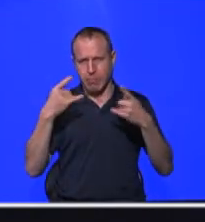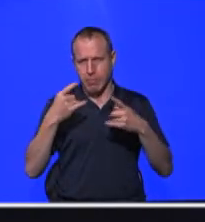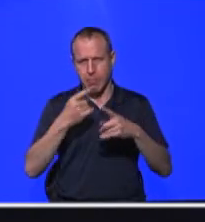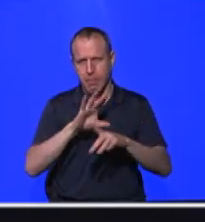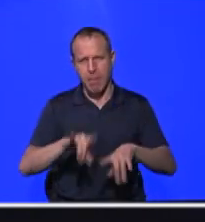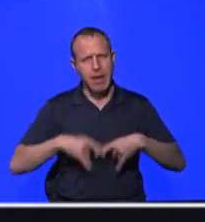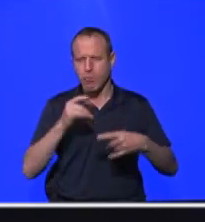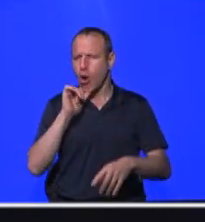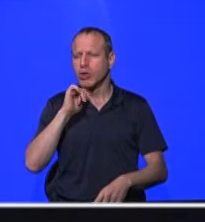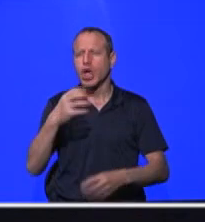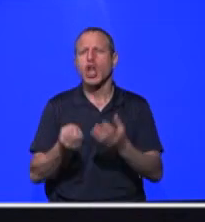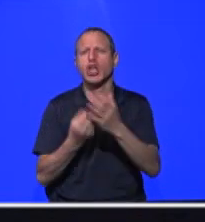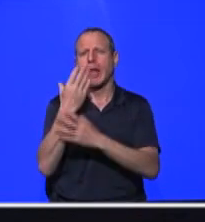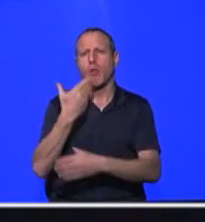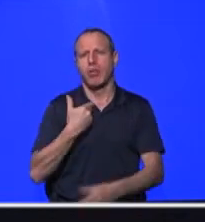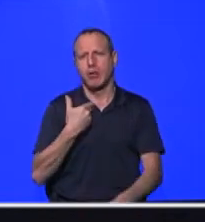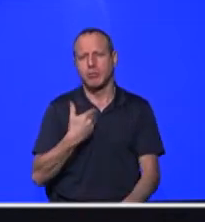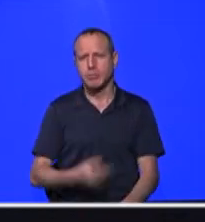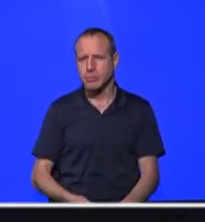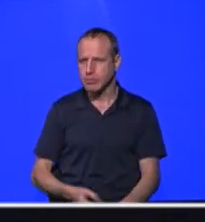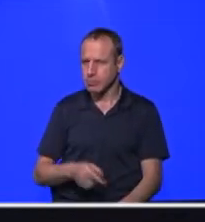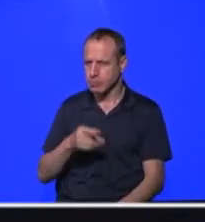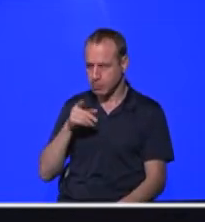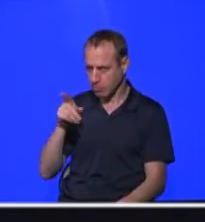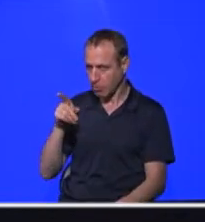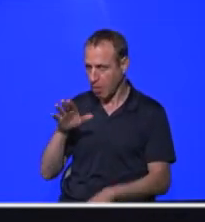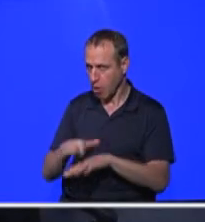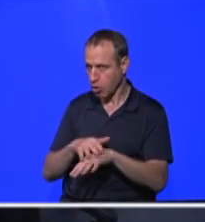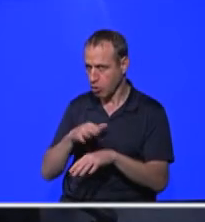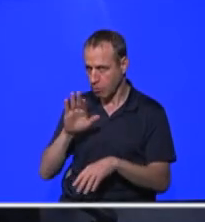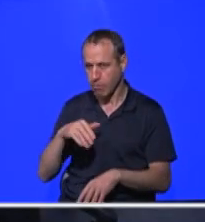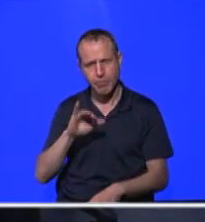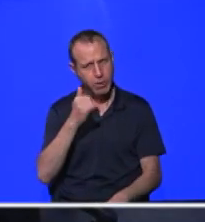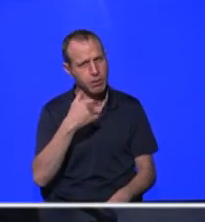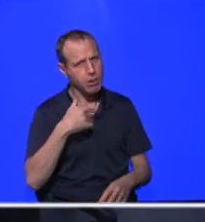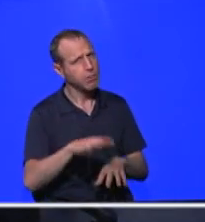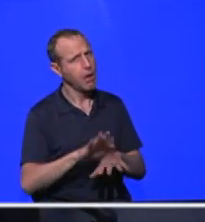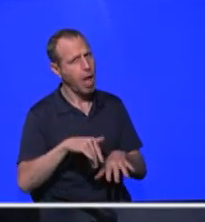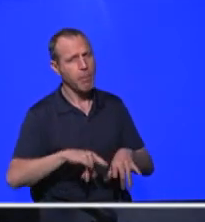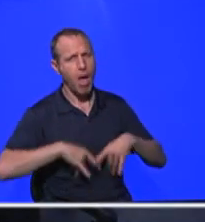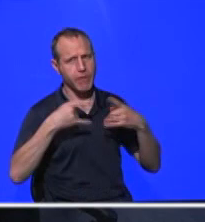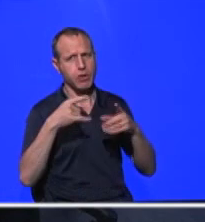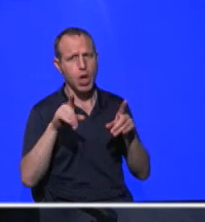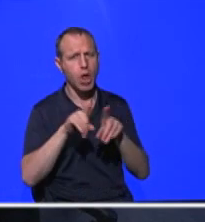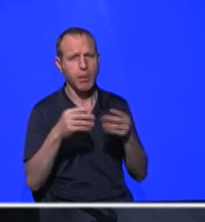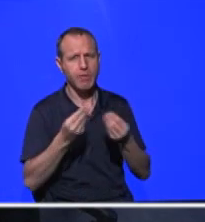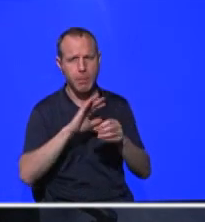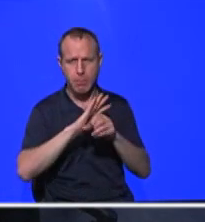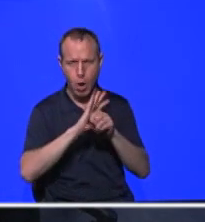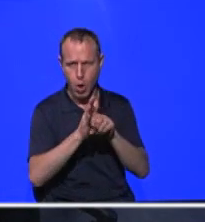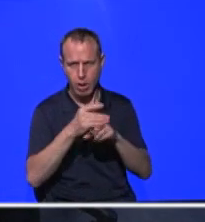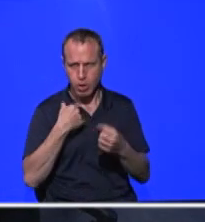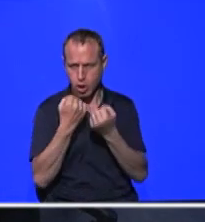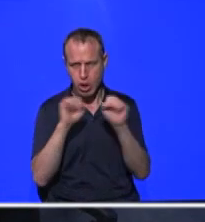בחיים לא רוצה לשקם אותי. אופרי, אתה גם מרגיש את זה? כן, אני גם חוויתי את אותם דברים. א' כל בקורונה, נשתחררתי לא